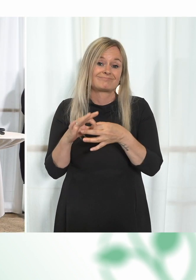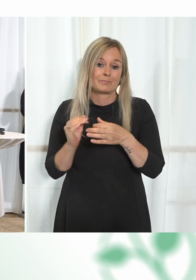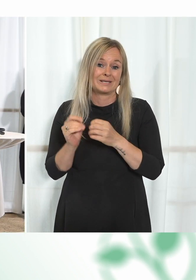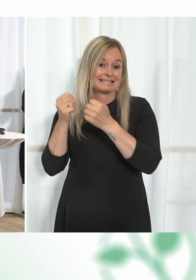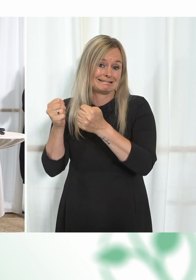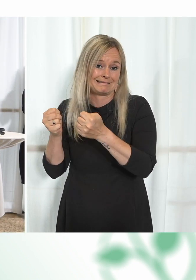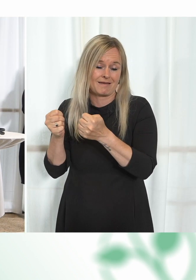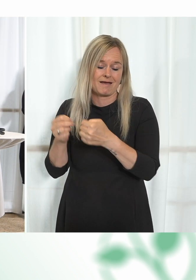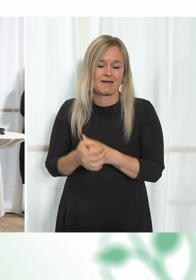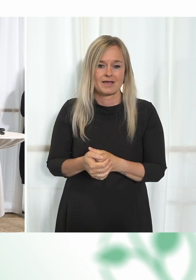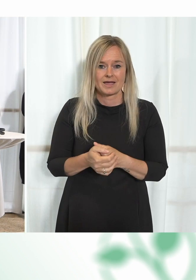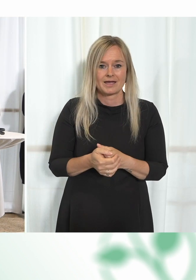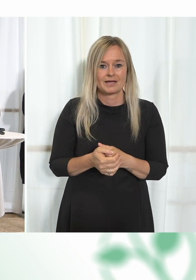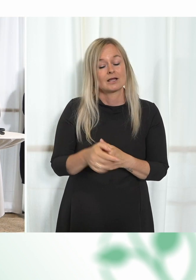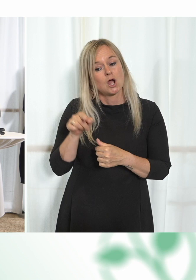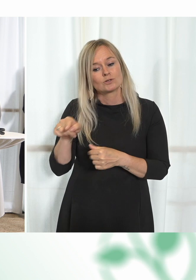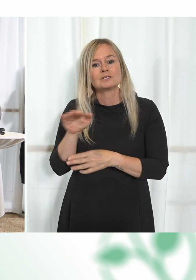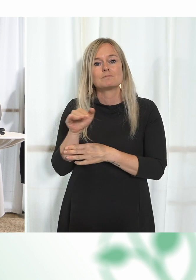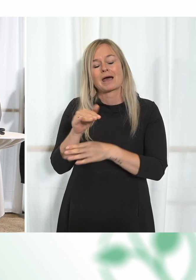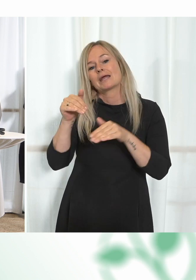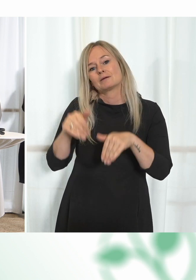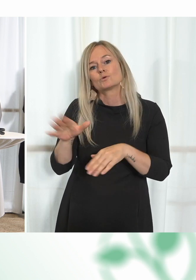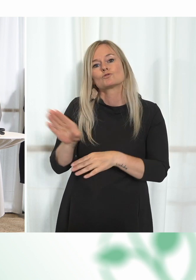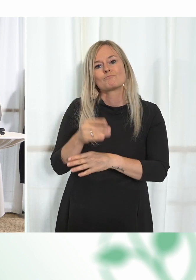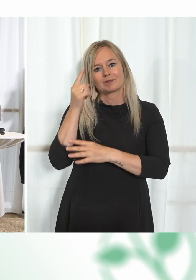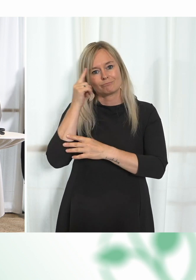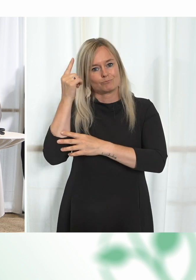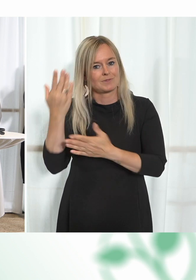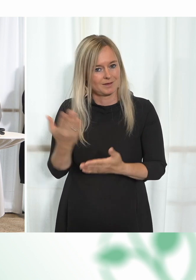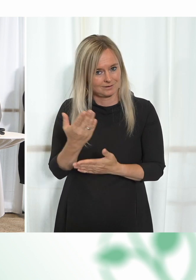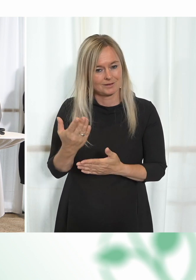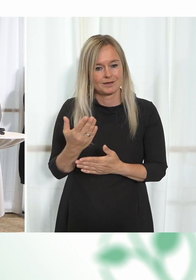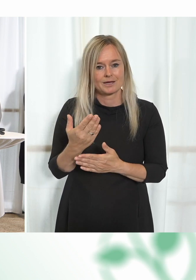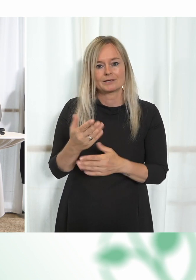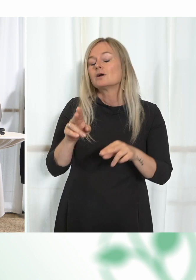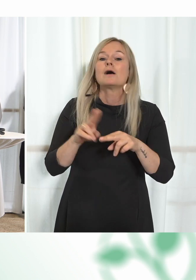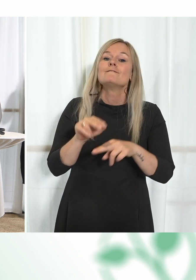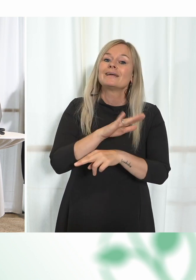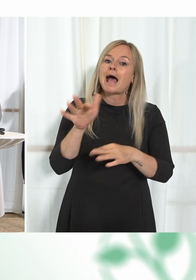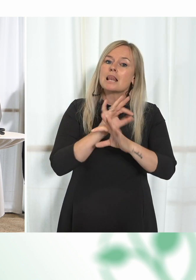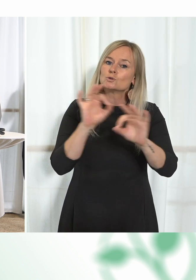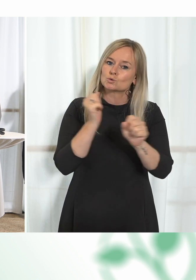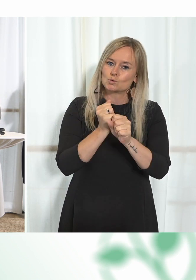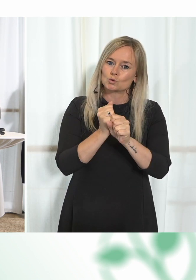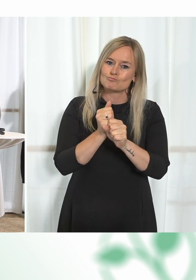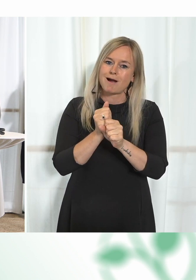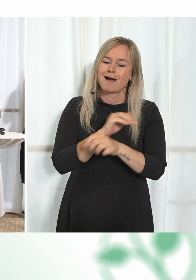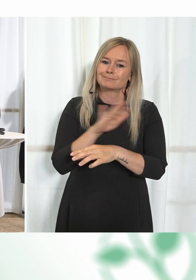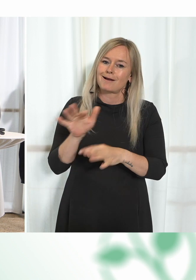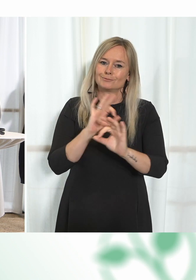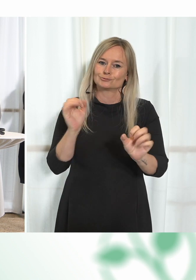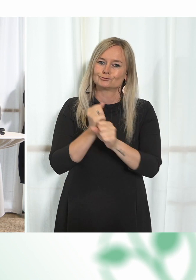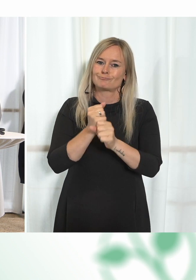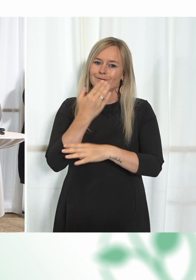gut mitbedacht werden müssen. Jetzt kann ich mir vorstellen, auch wenn man alles gut macht und gut machen möchte, dass das